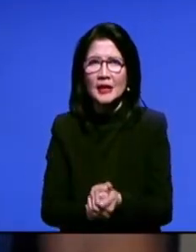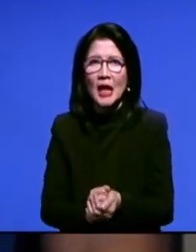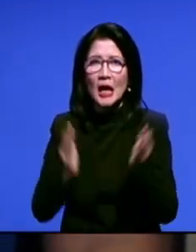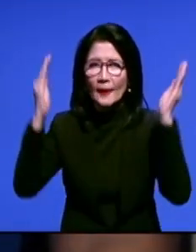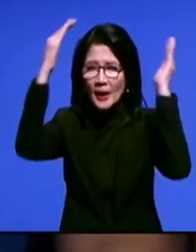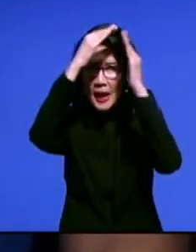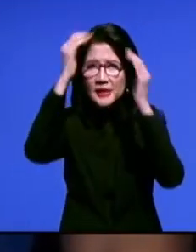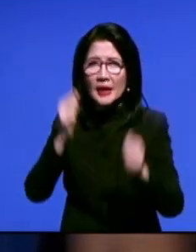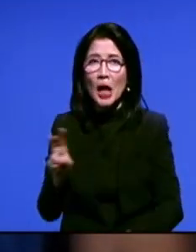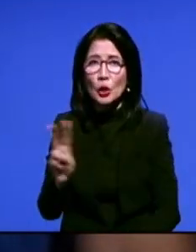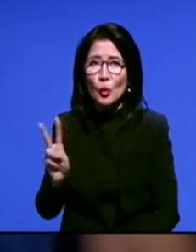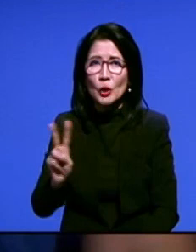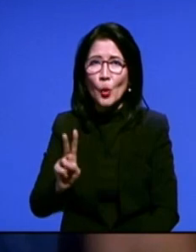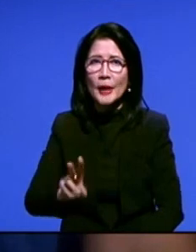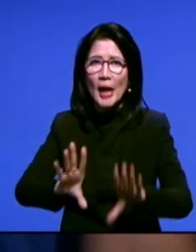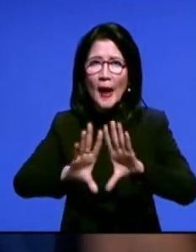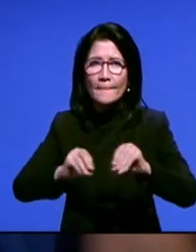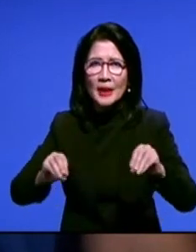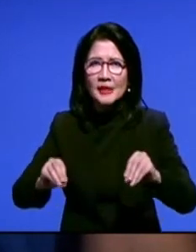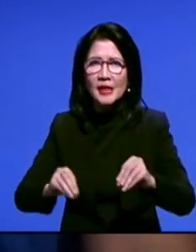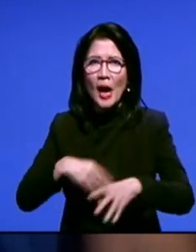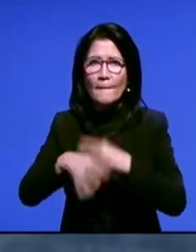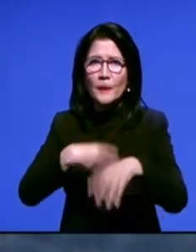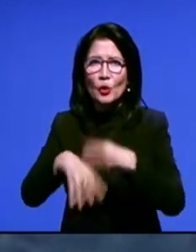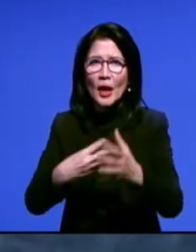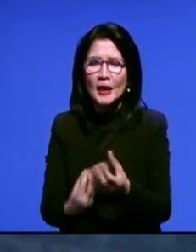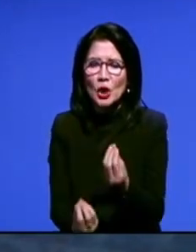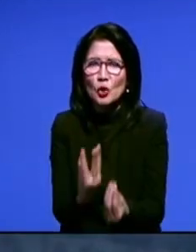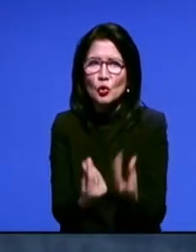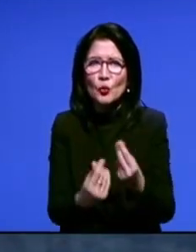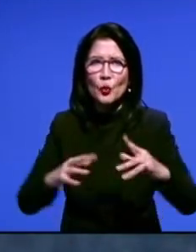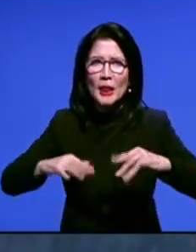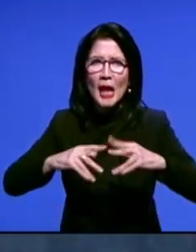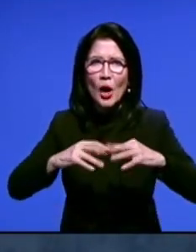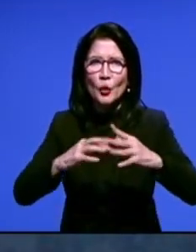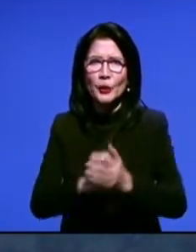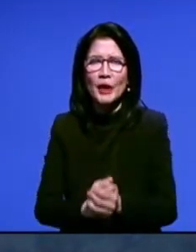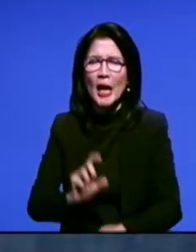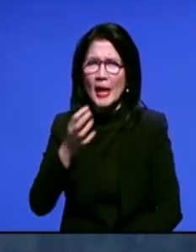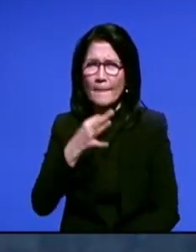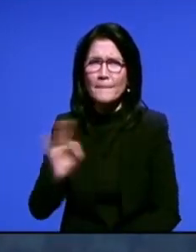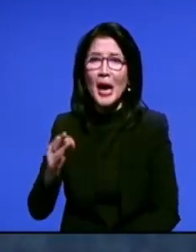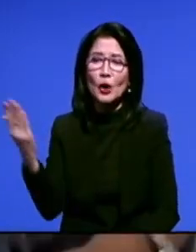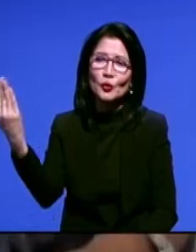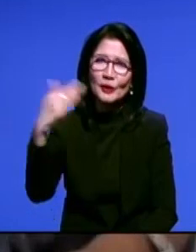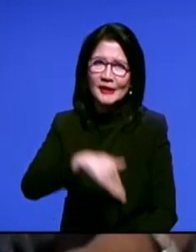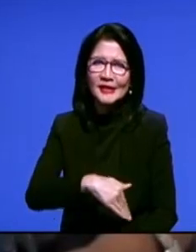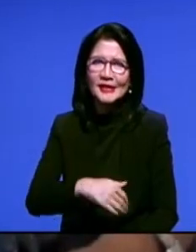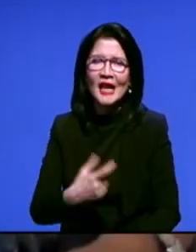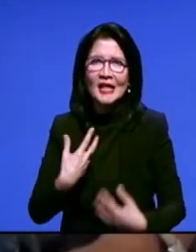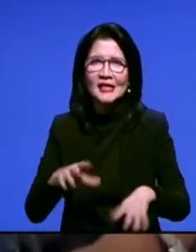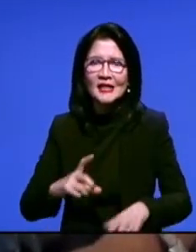kemarin. Keduanya adalah pekerja perusahaan pengolahan rumput laut dari Tiongkok yang baru kembali dari negaranya usai